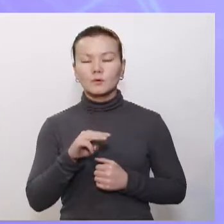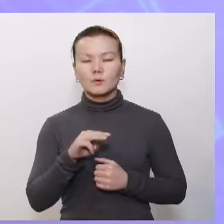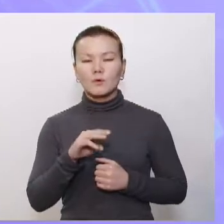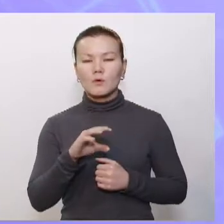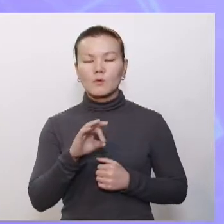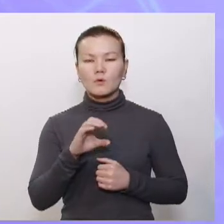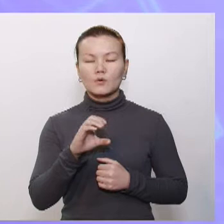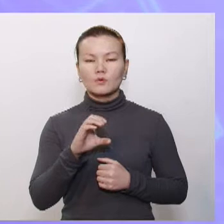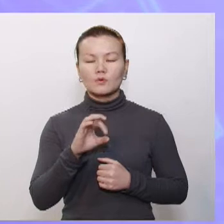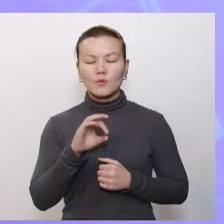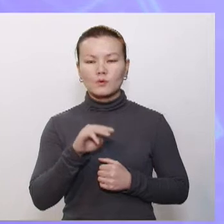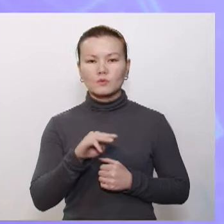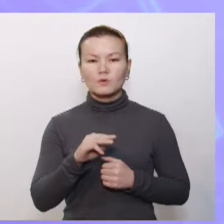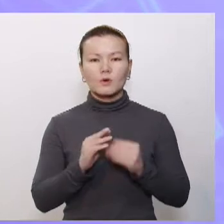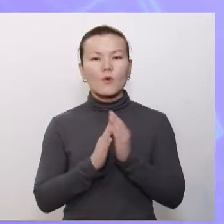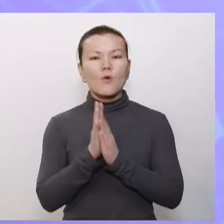өсөт.